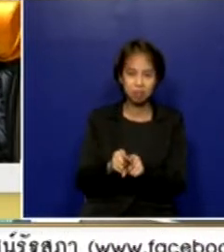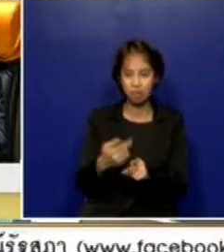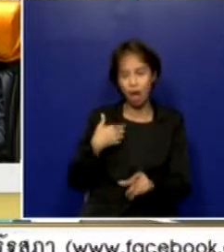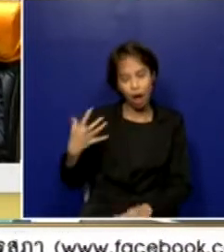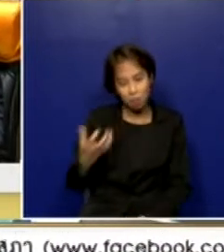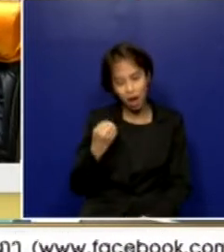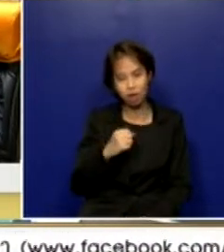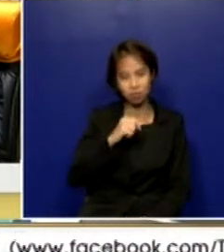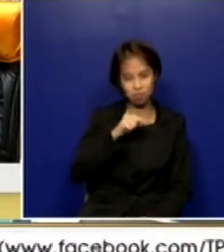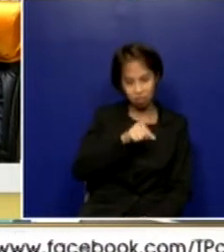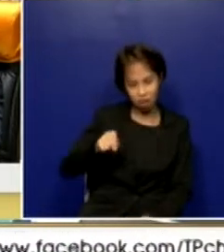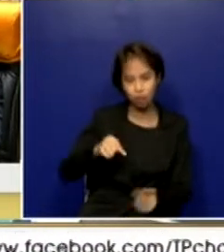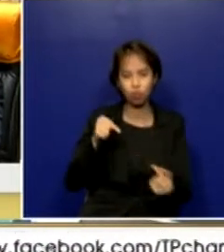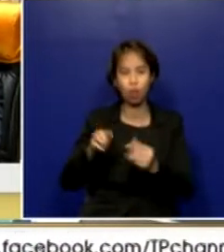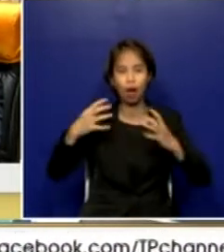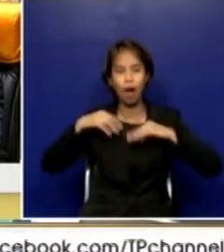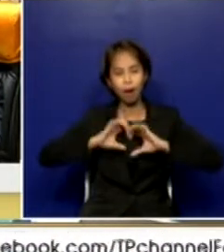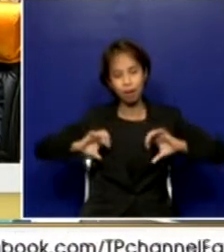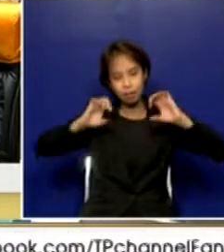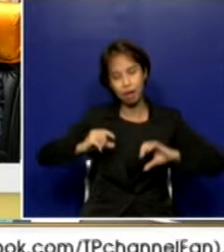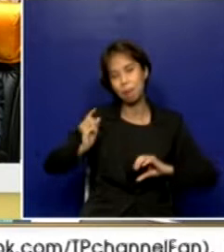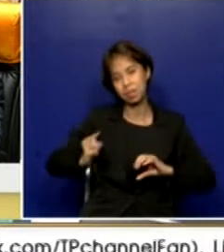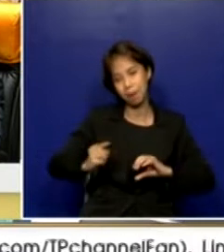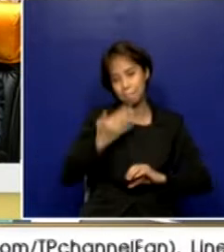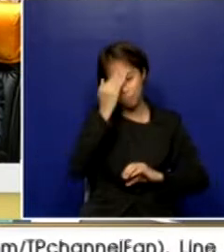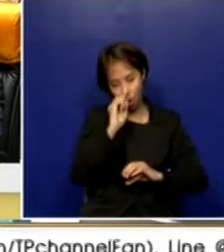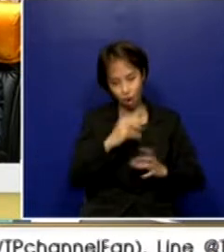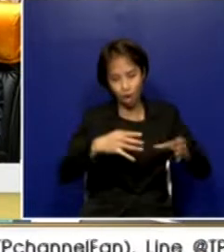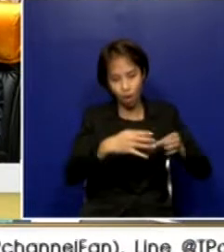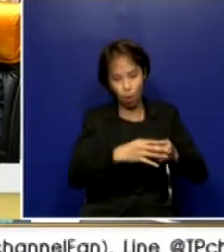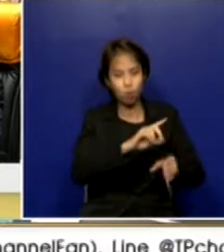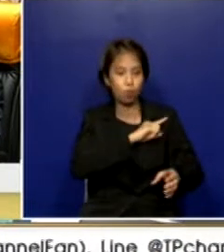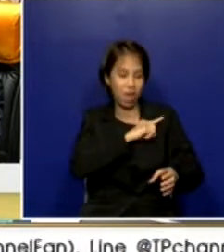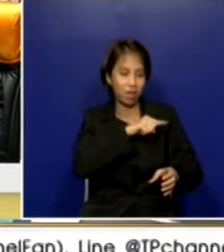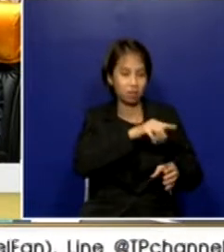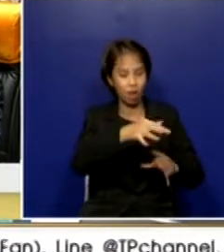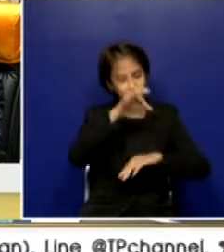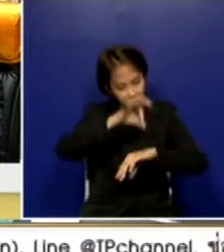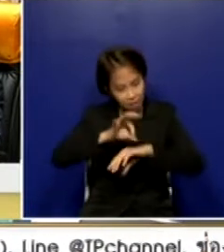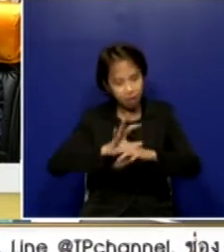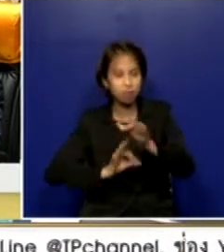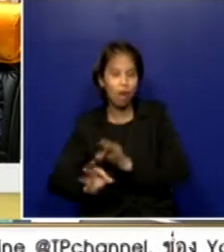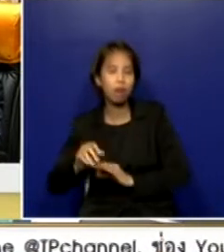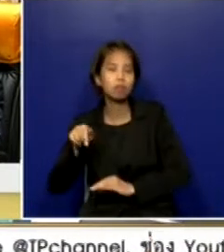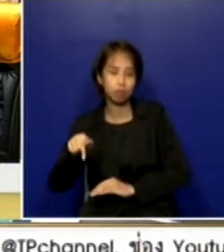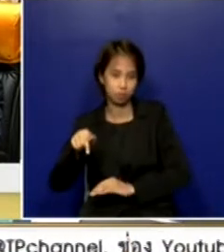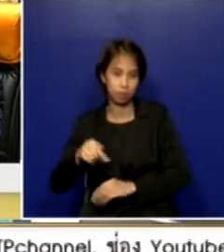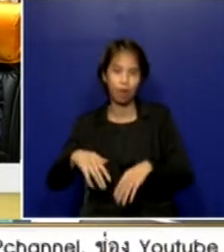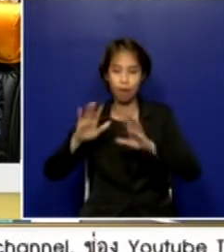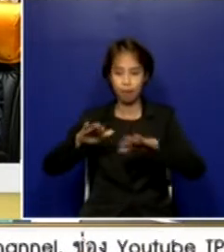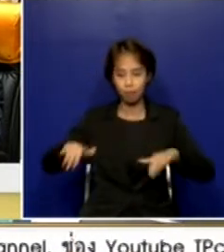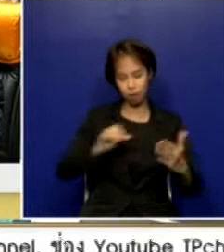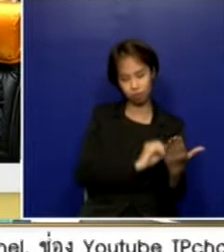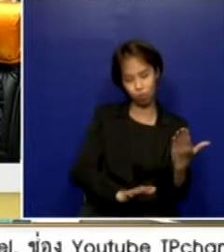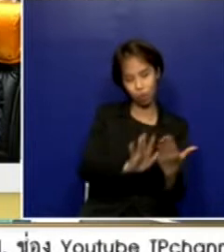เสนอที่ไม่ได้ใช้สมองคุณนะจ๊ะคนบอกว่าถ้ามีสมองต้องเพิ่มเป็น 36บาทคุณปฏิพัทธ์ก็ทวงว่าอ้าวเคยพูดแบบ